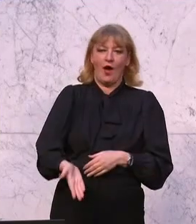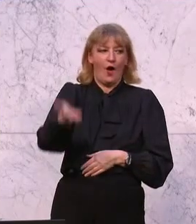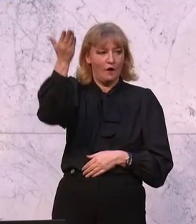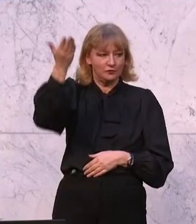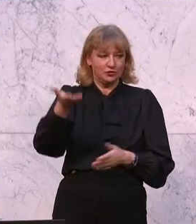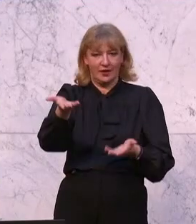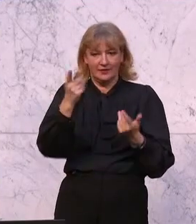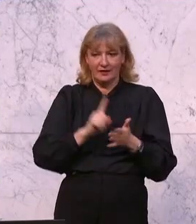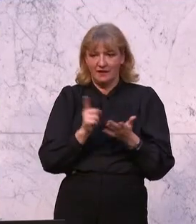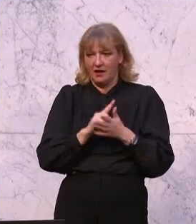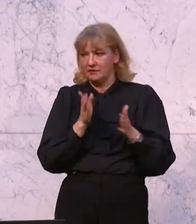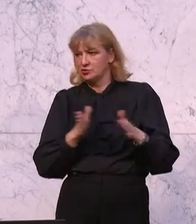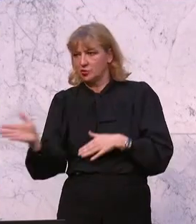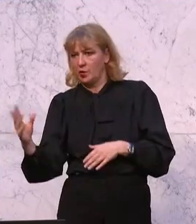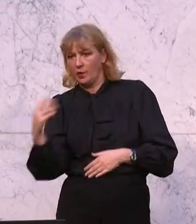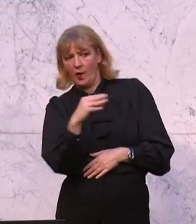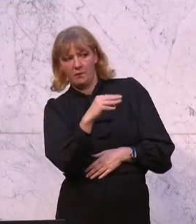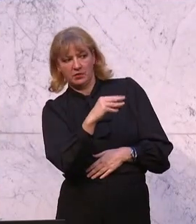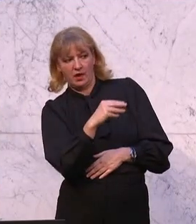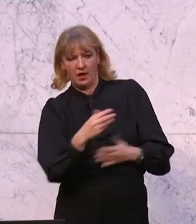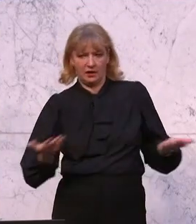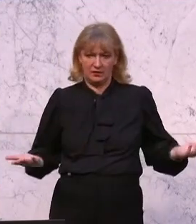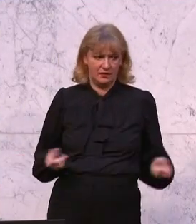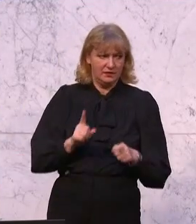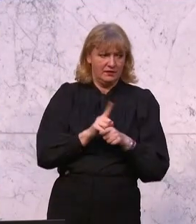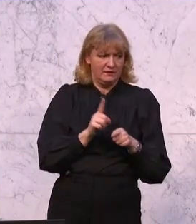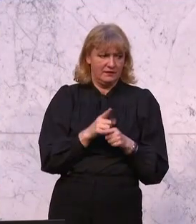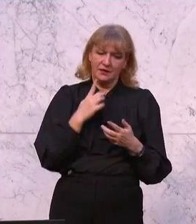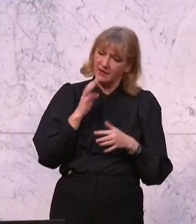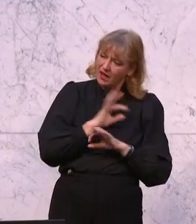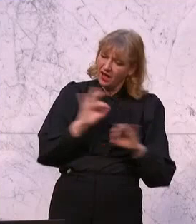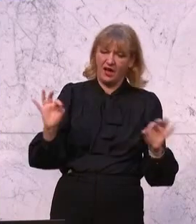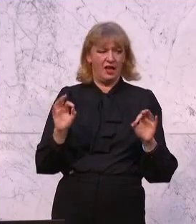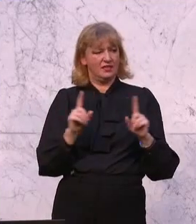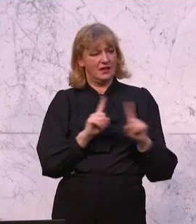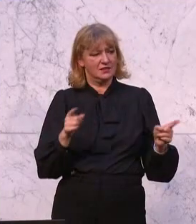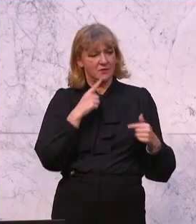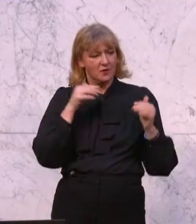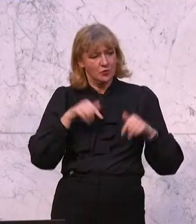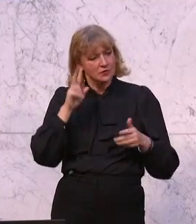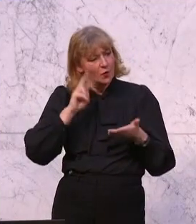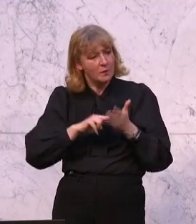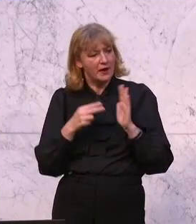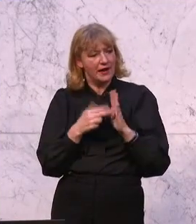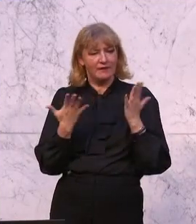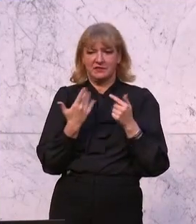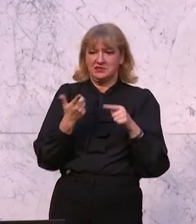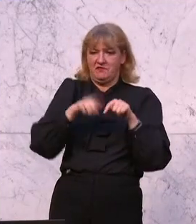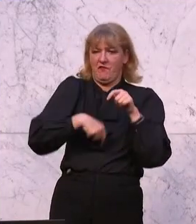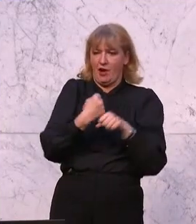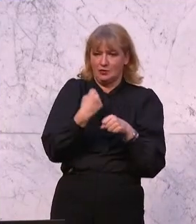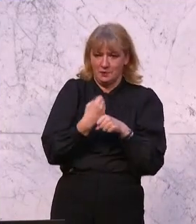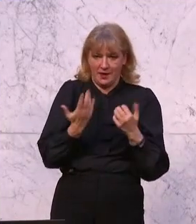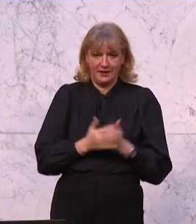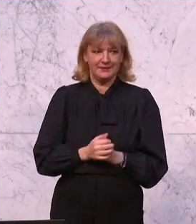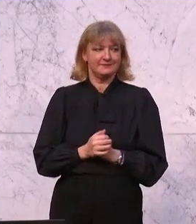schräge Kommentare. Also so Auszeichnung. Auszeichnung, wenn es anders wäre. Da müsst ihr wirklich überlegen, also, was ich falsch mache. Sehr